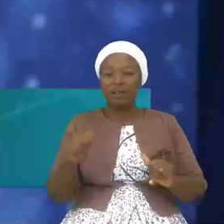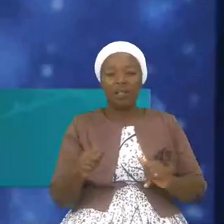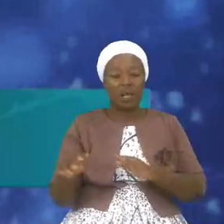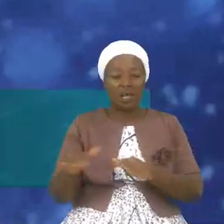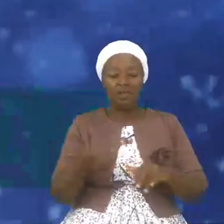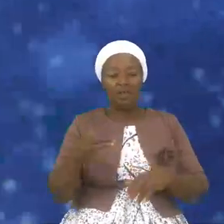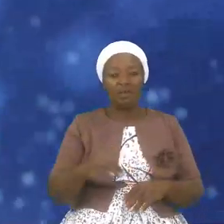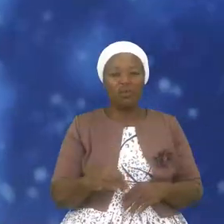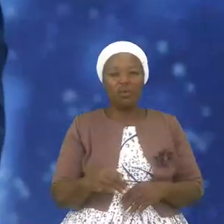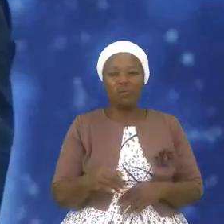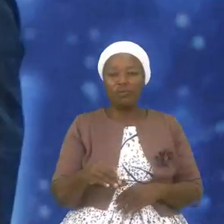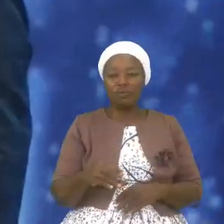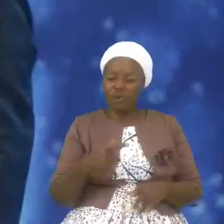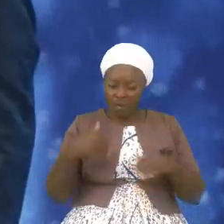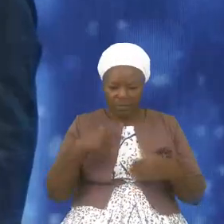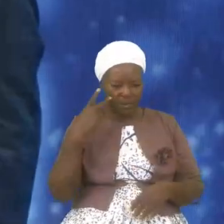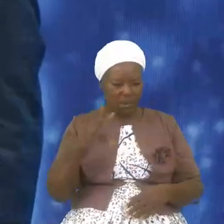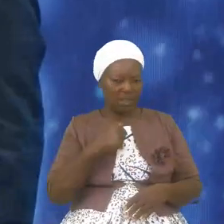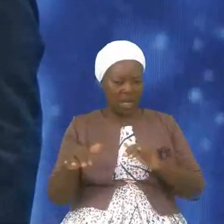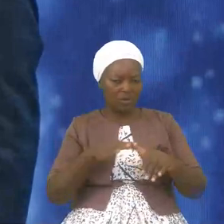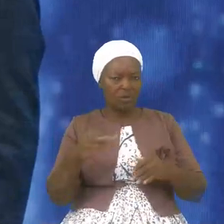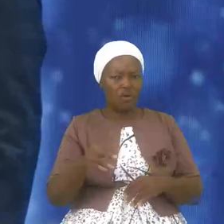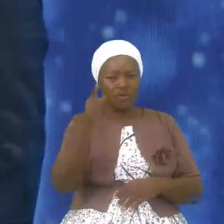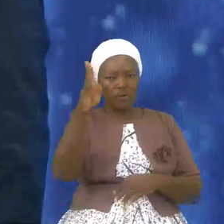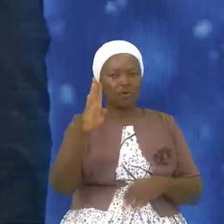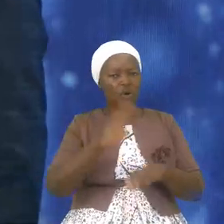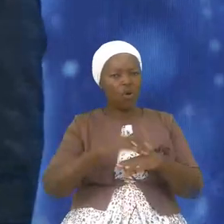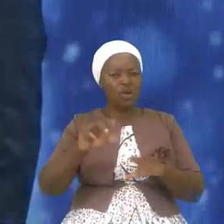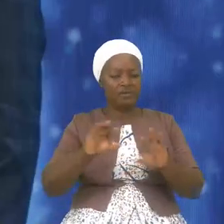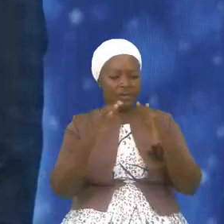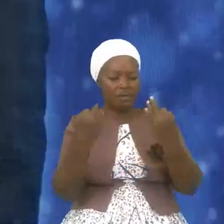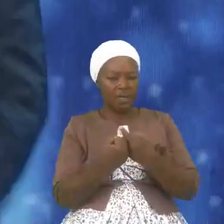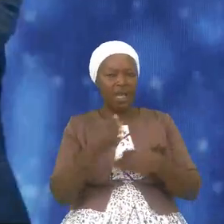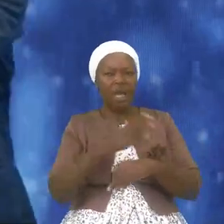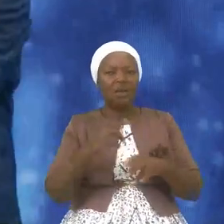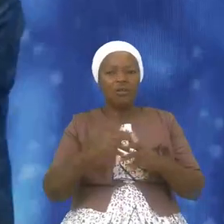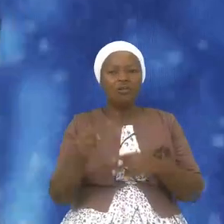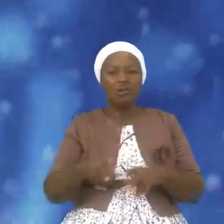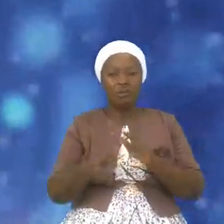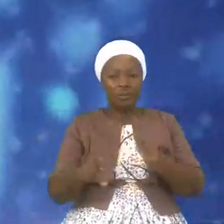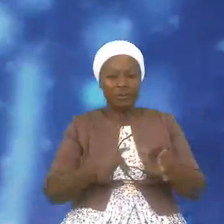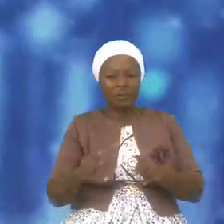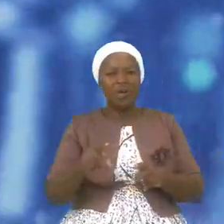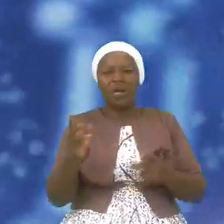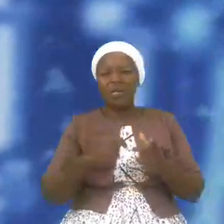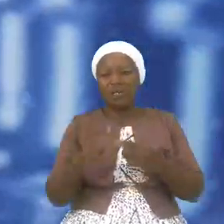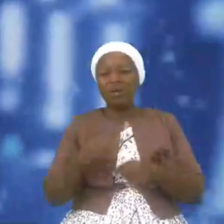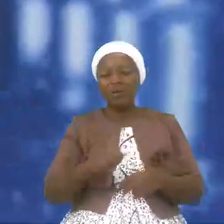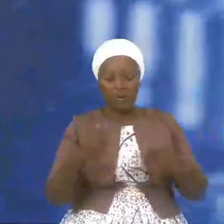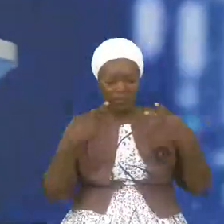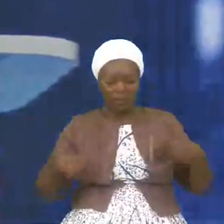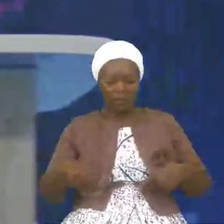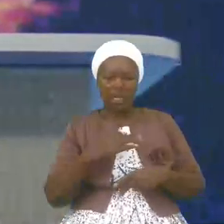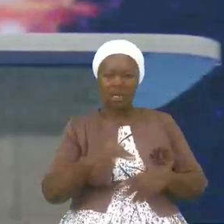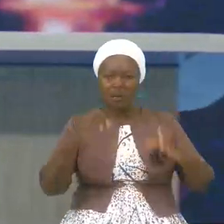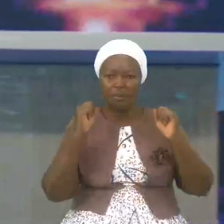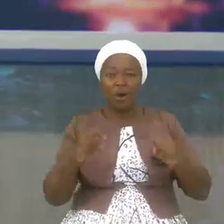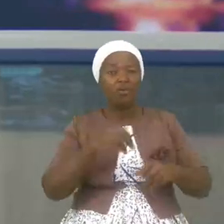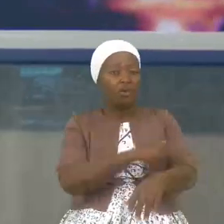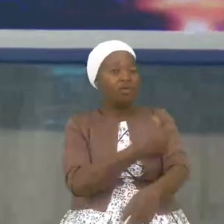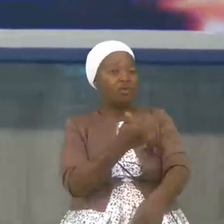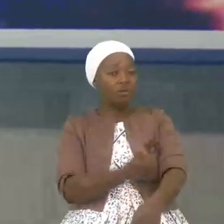sur une famille, l'action de Dieu sur le prince, la puissance,